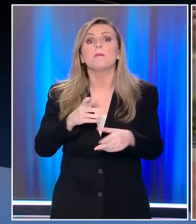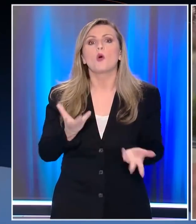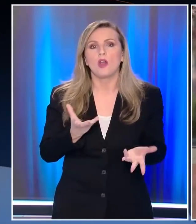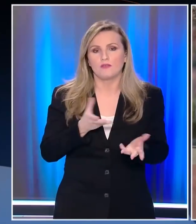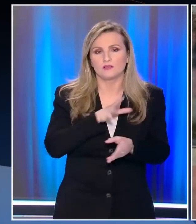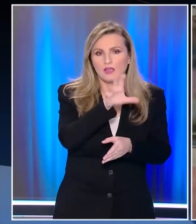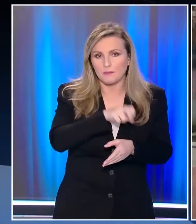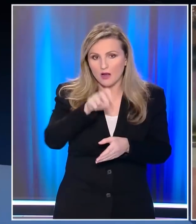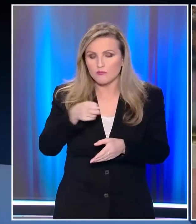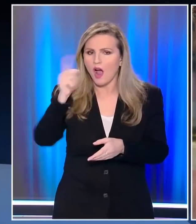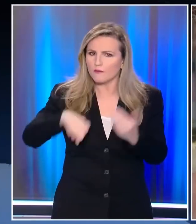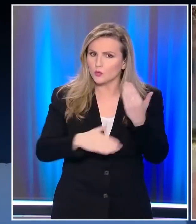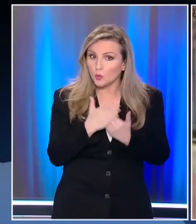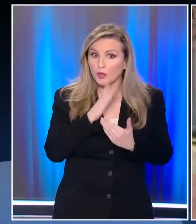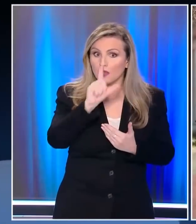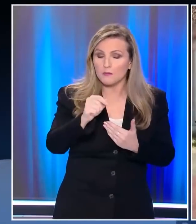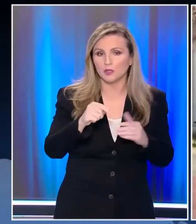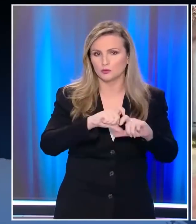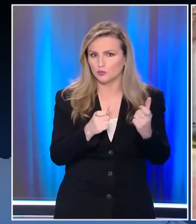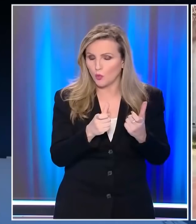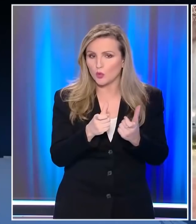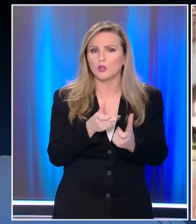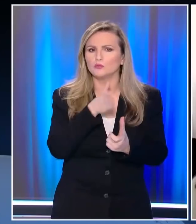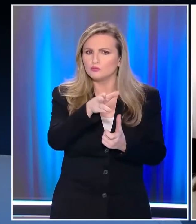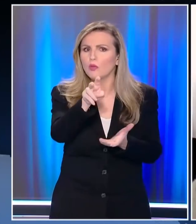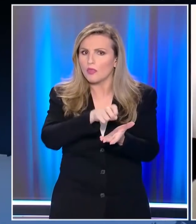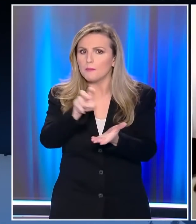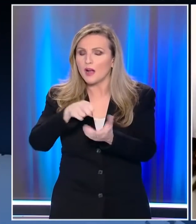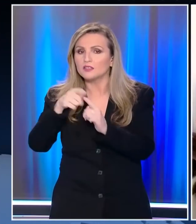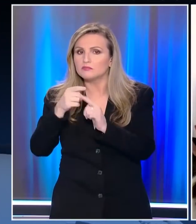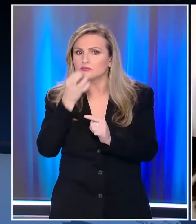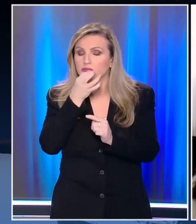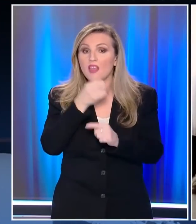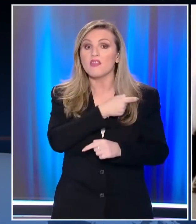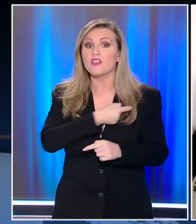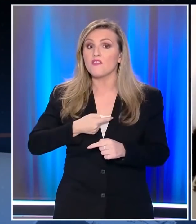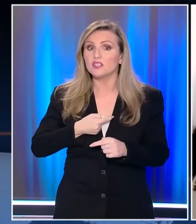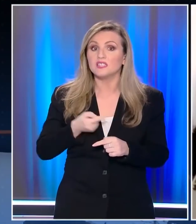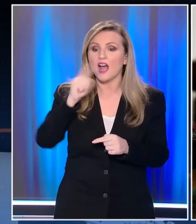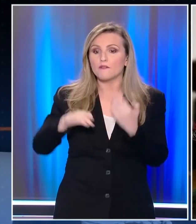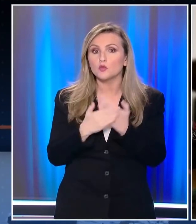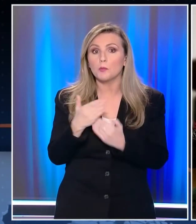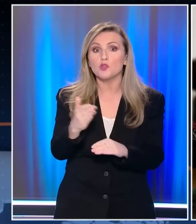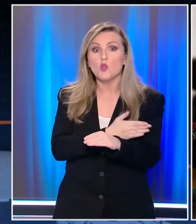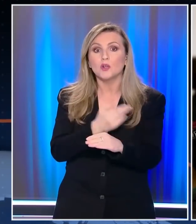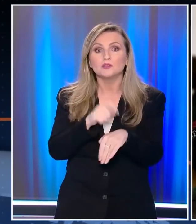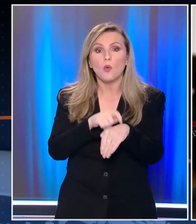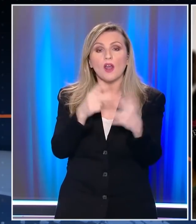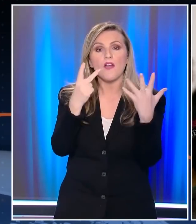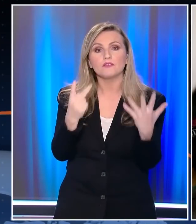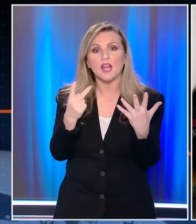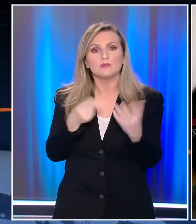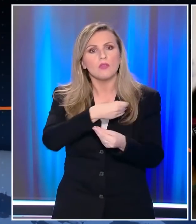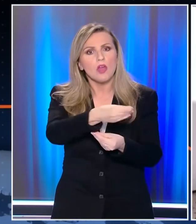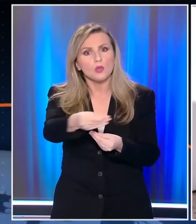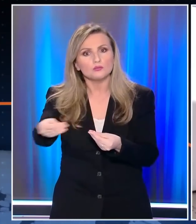μπορούν να πάρουν αύριο το πρωί από τα σχολεία, καθώς σύμφωνα με την οδηγία του Υπουργείου Παιδείας, οι διευθυντές θα βρίσκονται στις θέσεις τους ήδη στις 7. Τα σχολεία